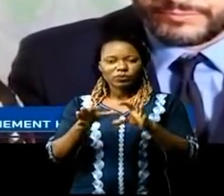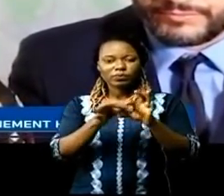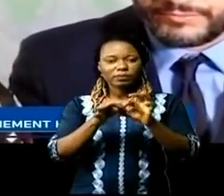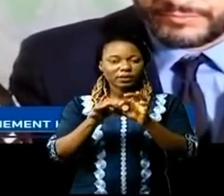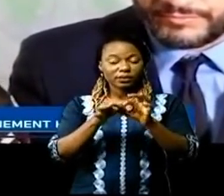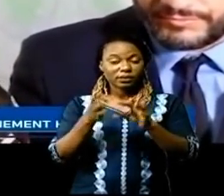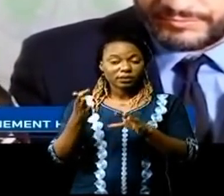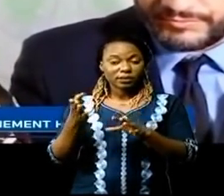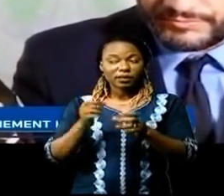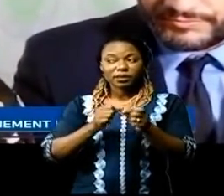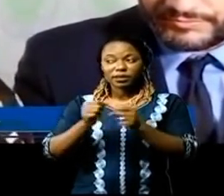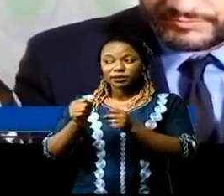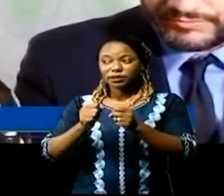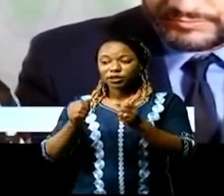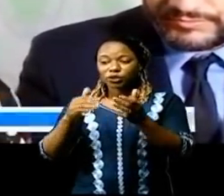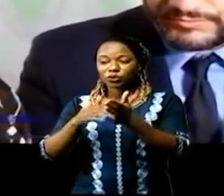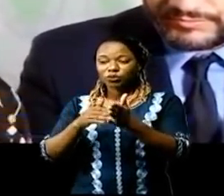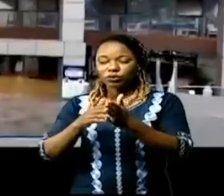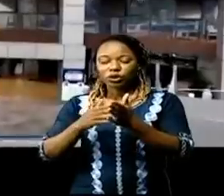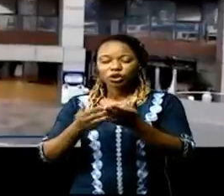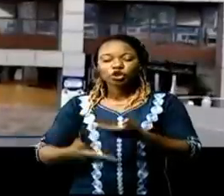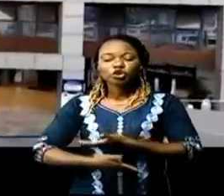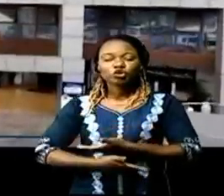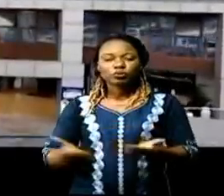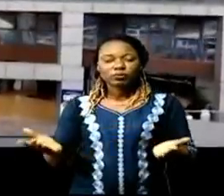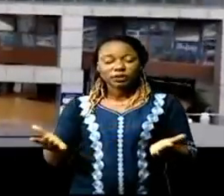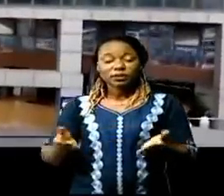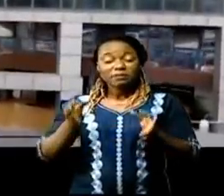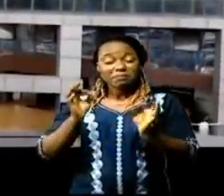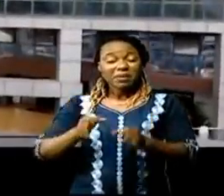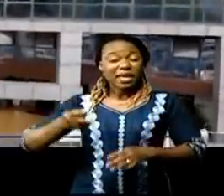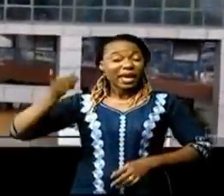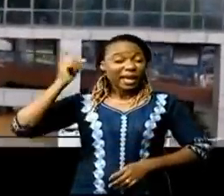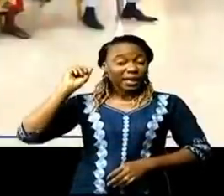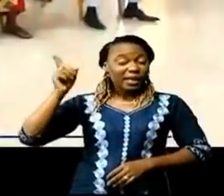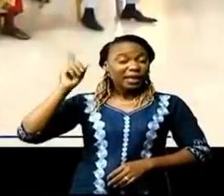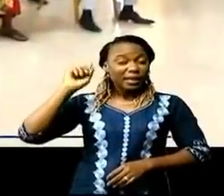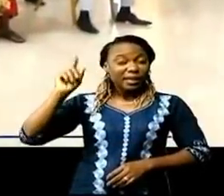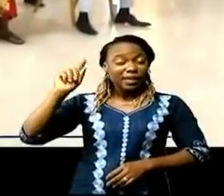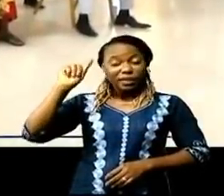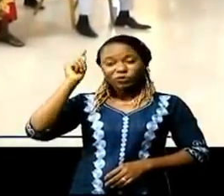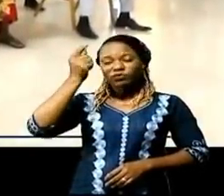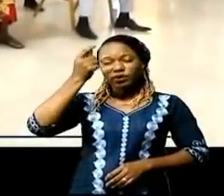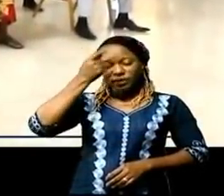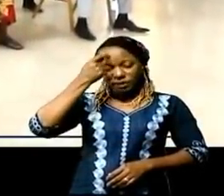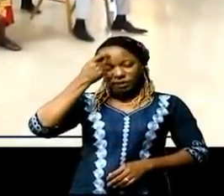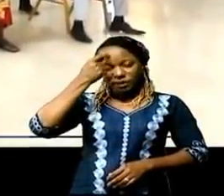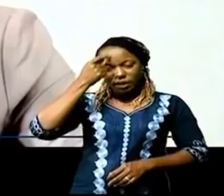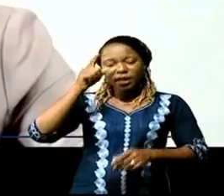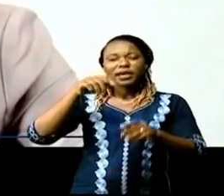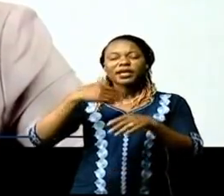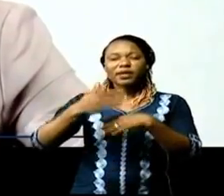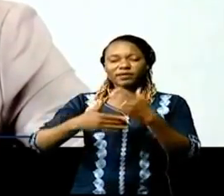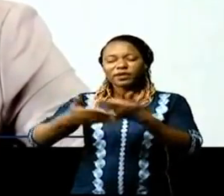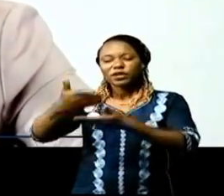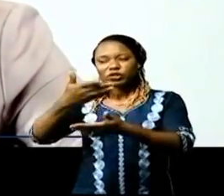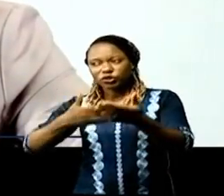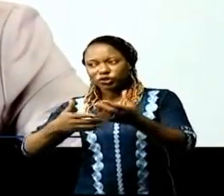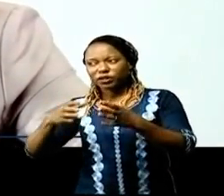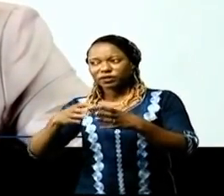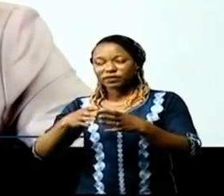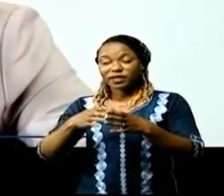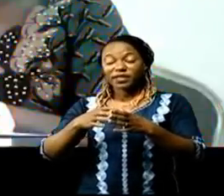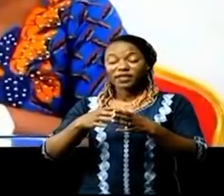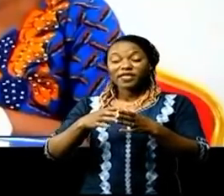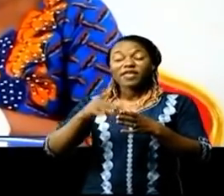de lutter sensiblement contre le chômage. Auparavant, le gouverneur Gentilingo Bilambaka avait échangé avec une